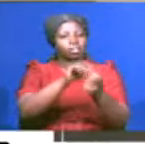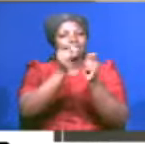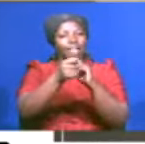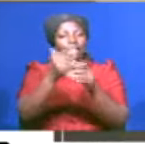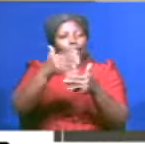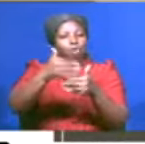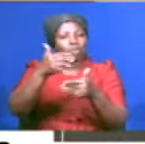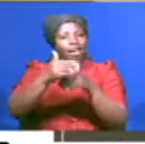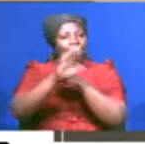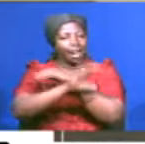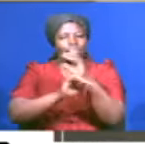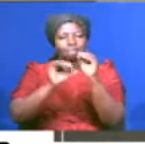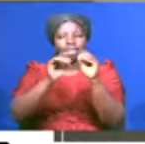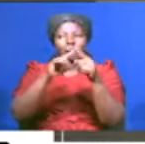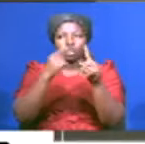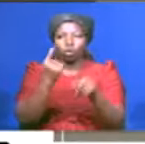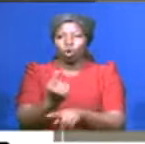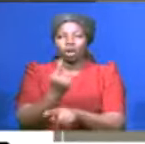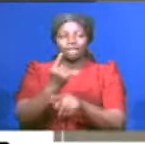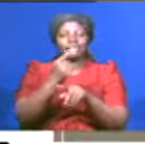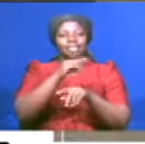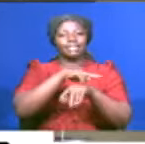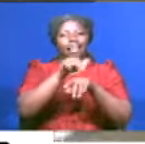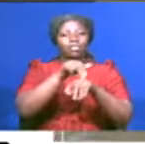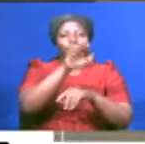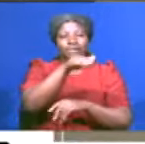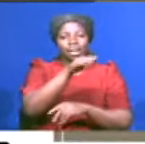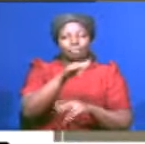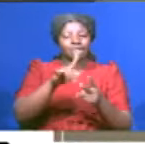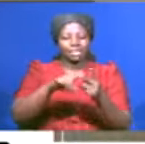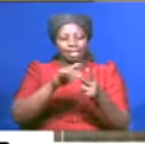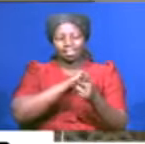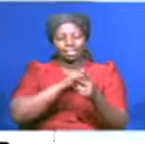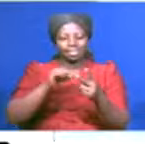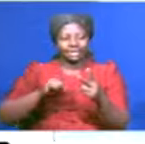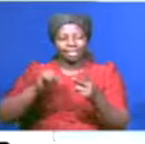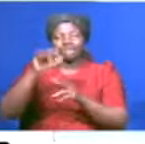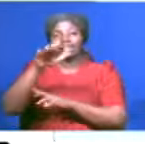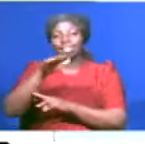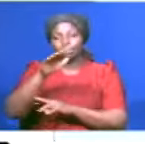la kitaifa na lile la seneti. Katika bunge la kitaifa wawe